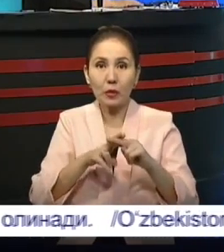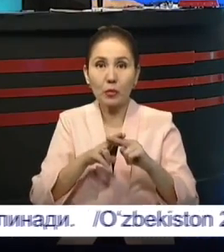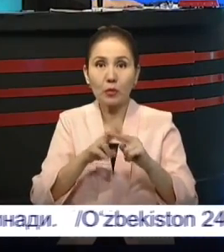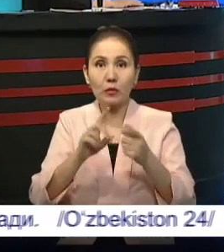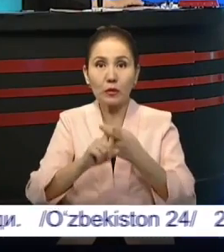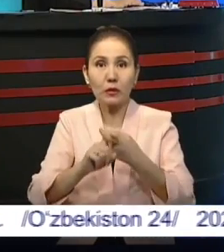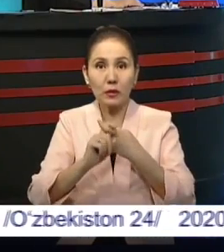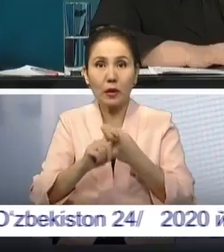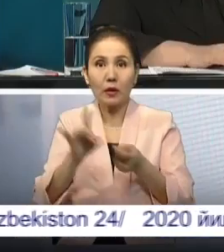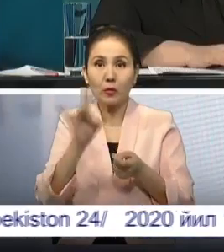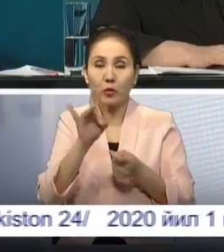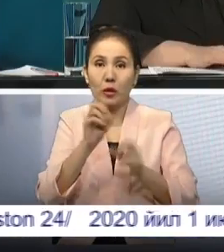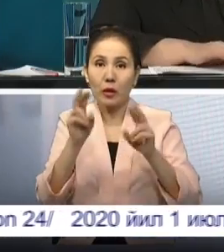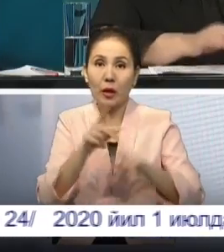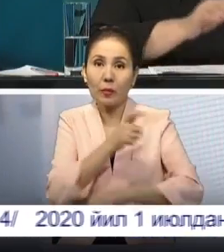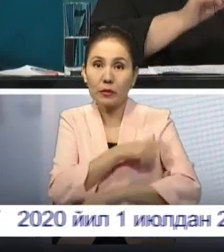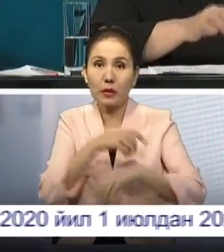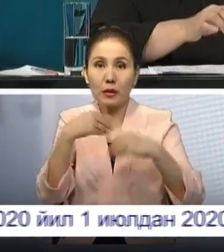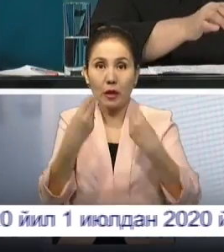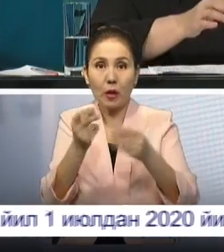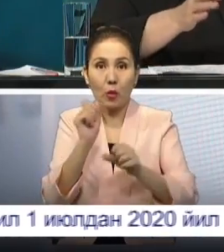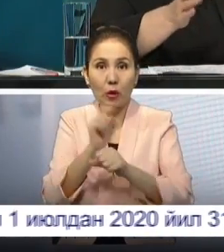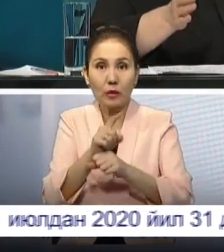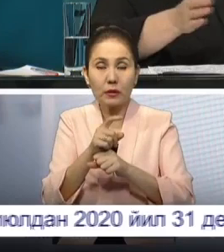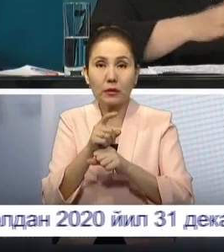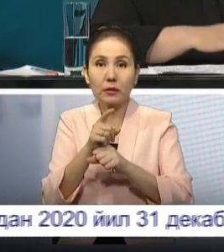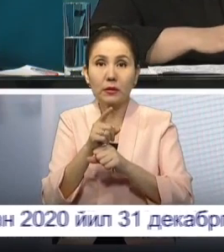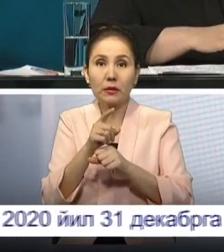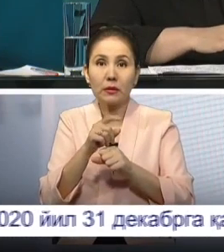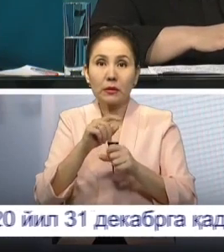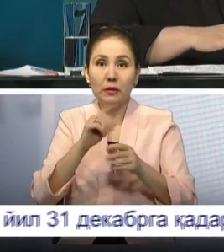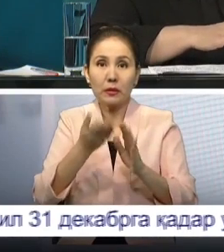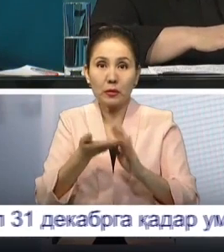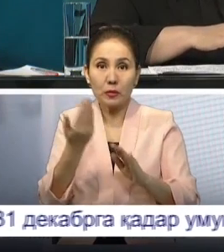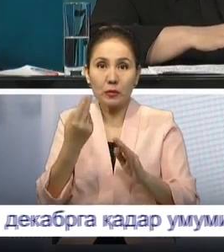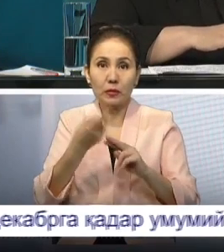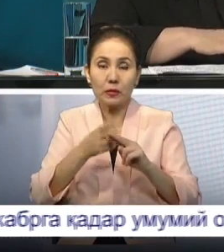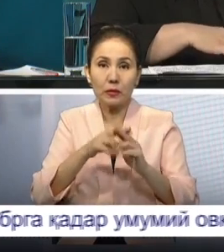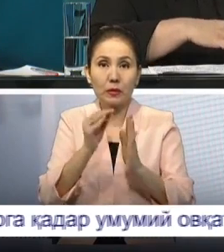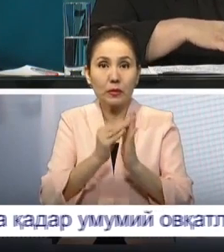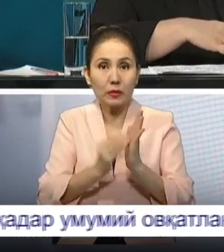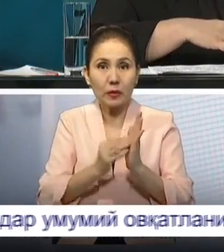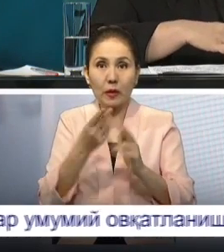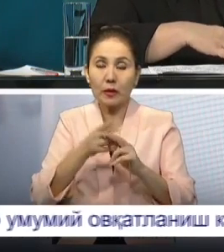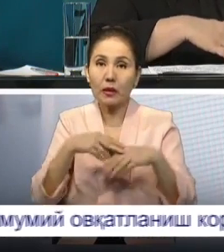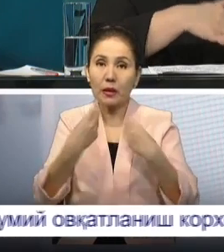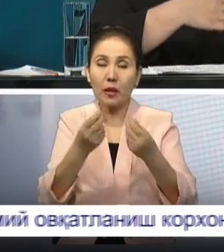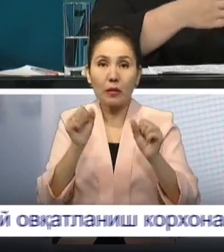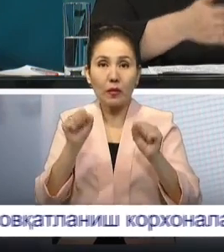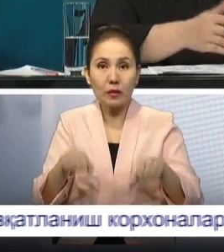этим республиканская комиссия дала указание, и эти маски сейчас они исключены из списка изделий медицинского назначения. Это дало